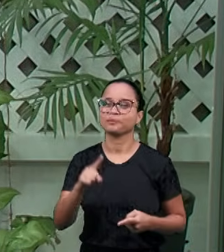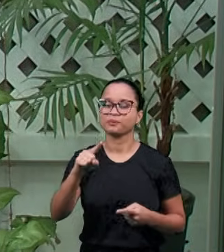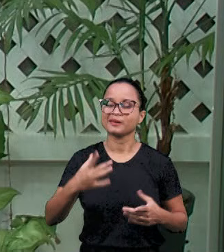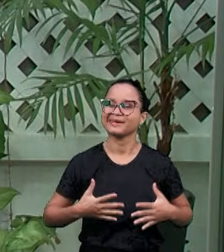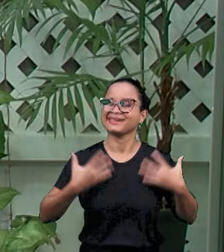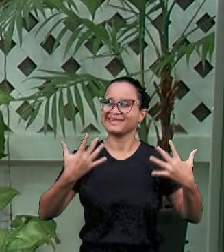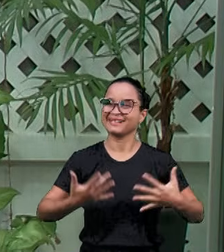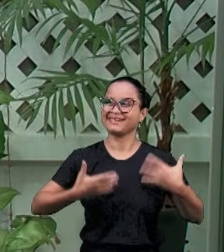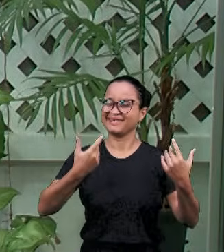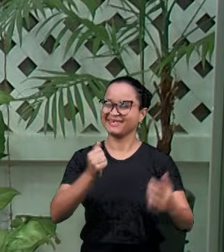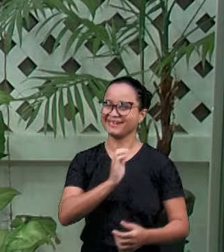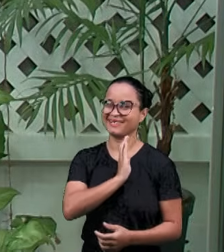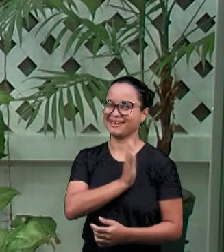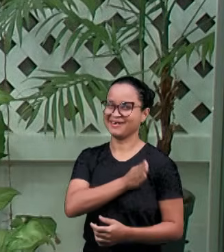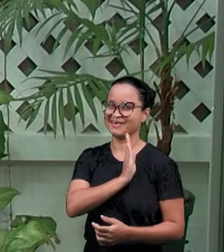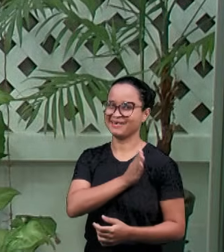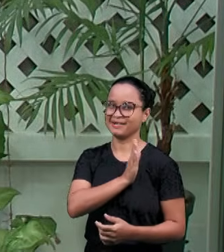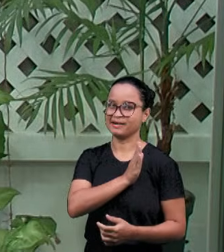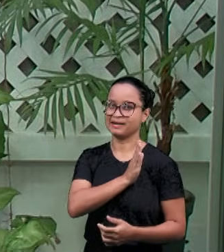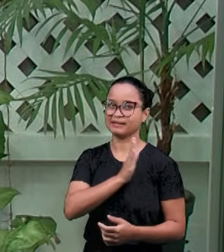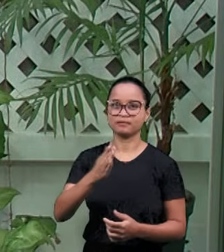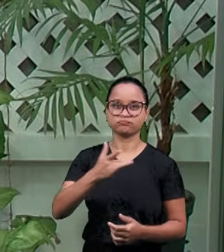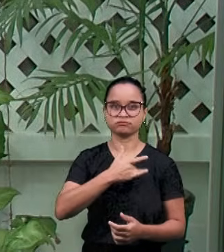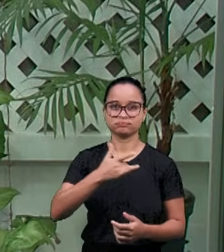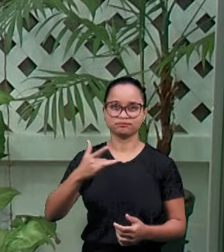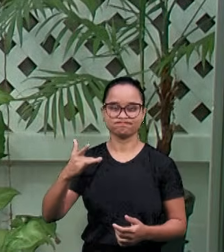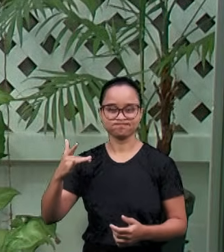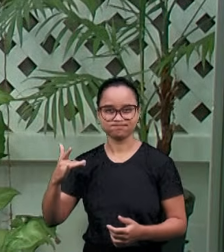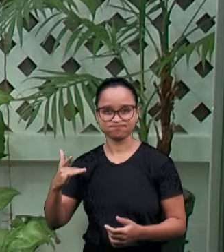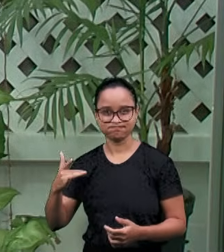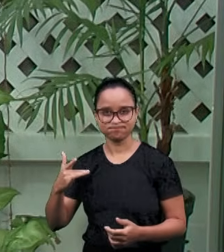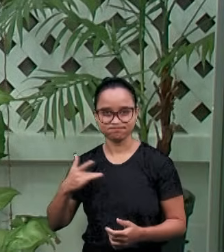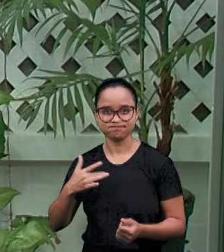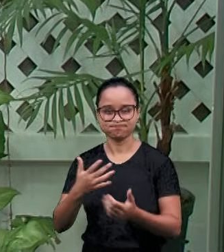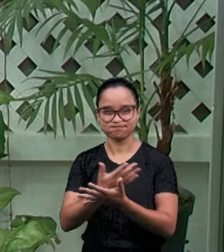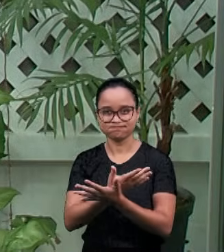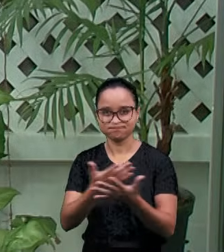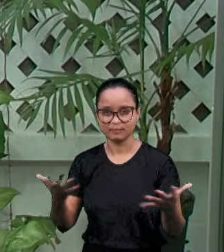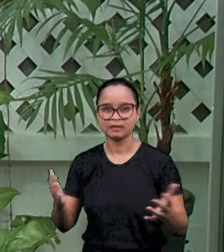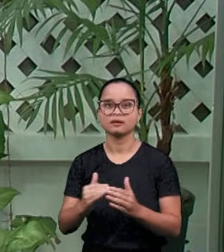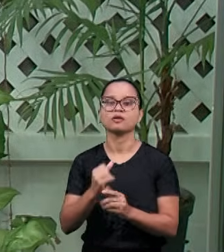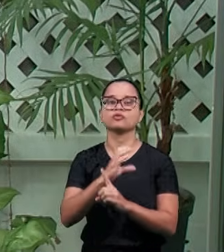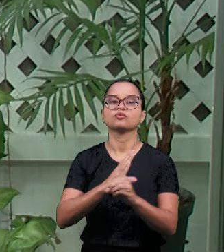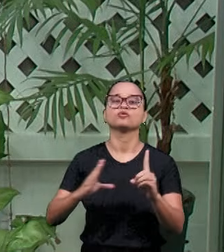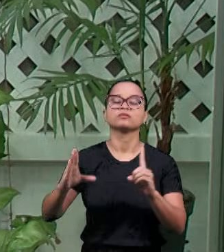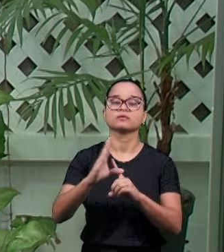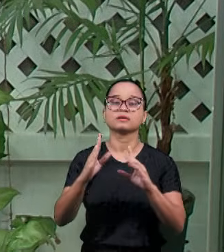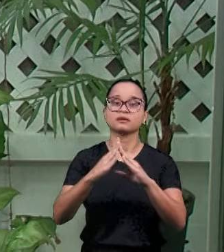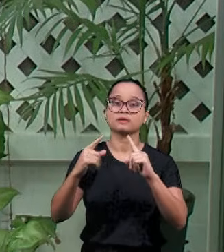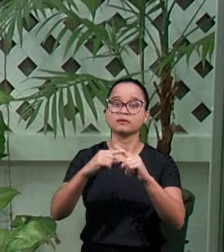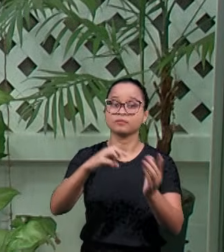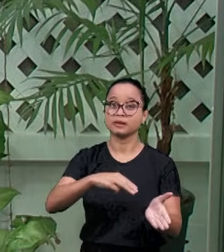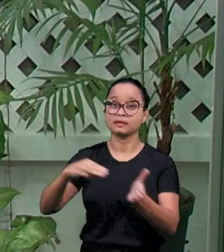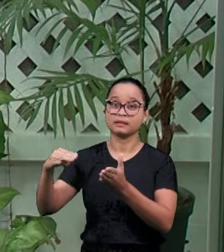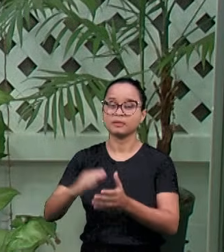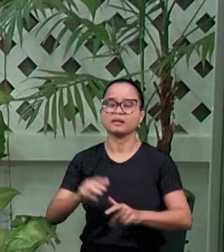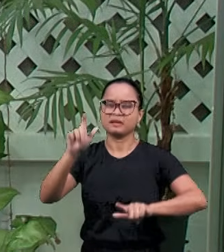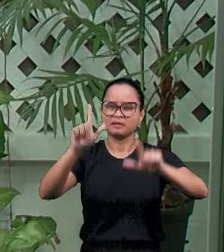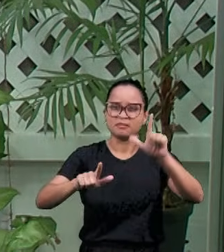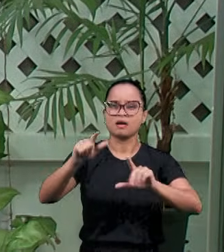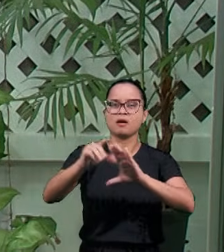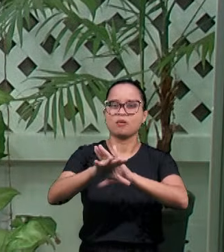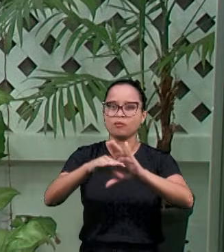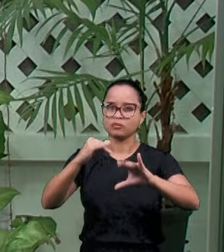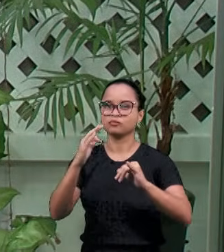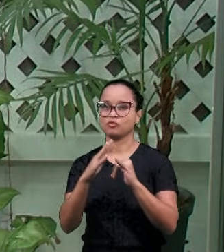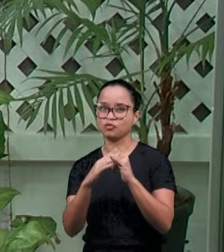dans le cœur. Et je salue à tous qui nous assistons au culte de l'Église chrétienne Maranatha par la